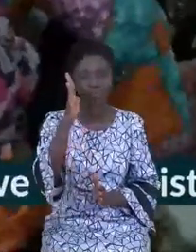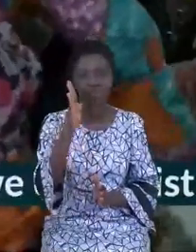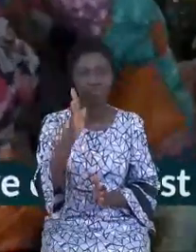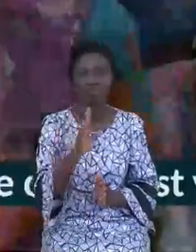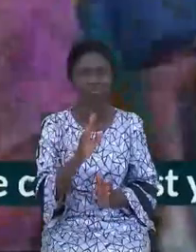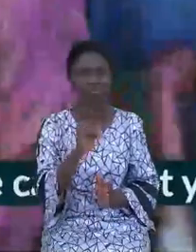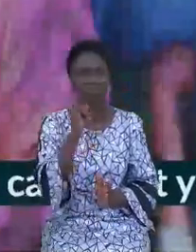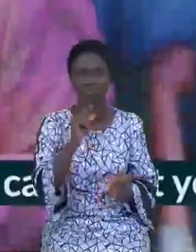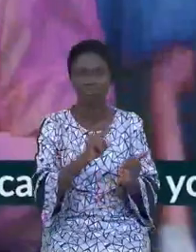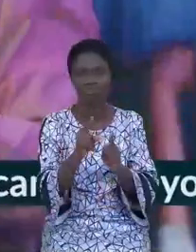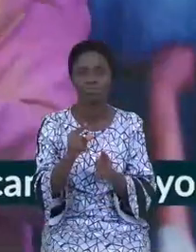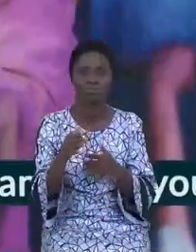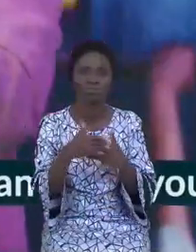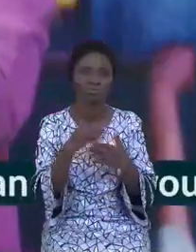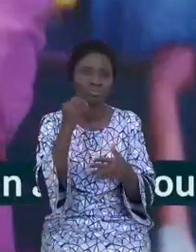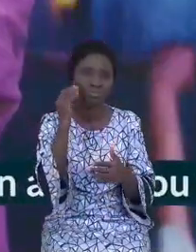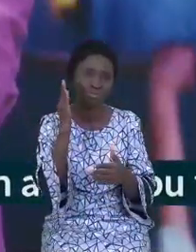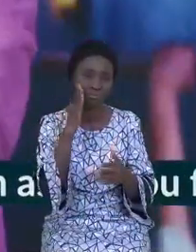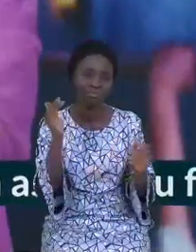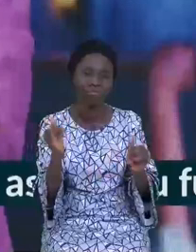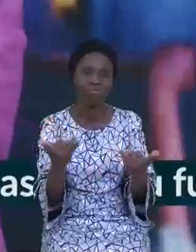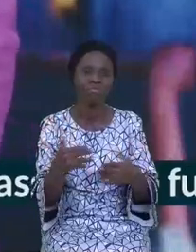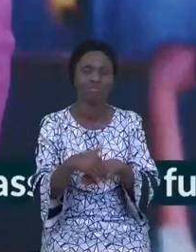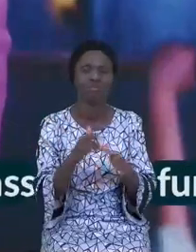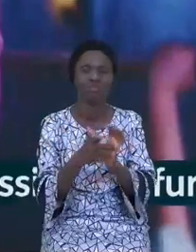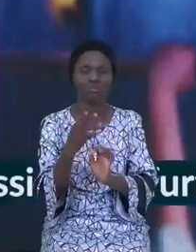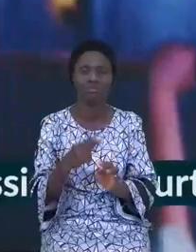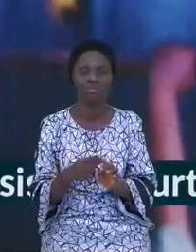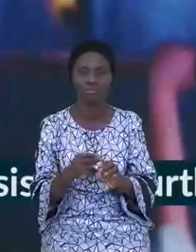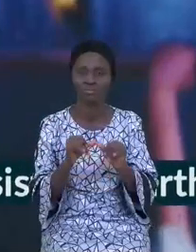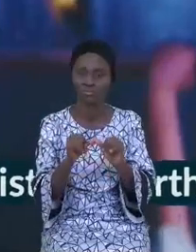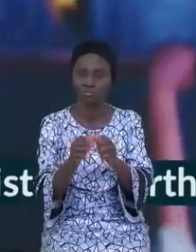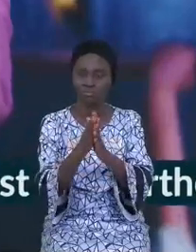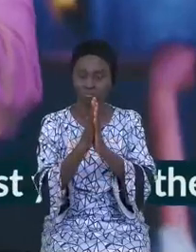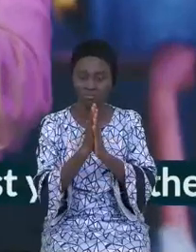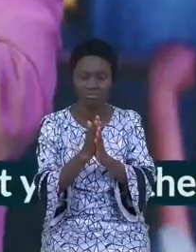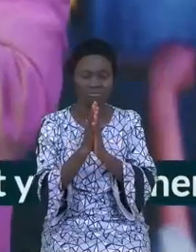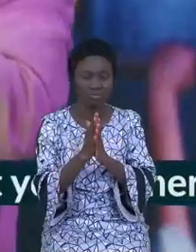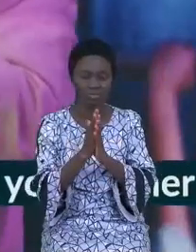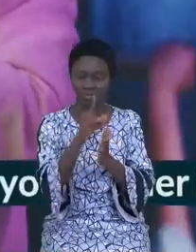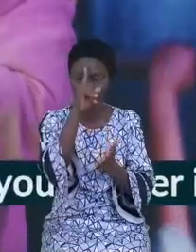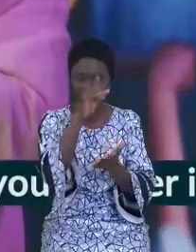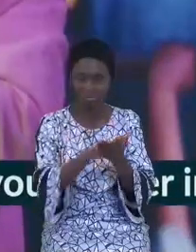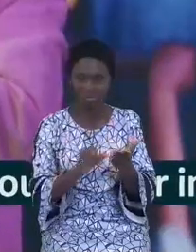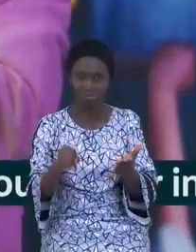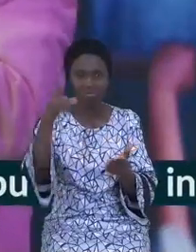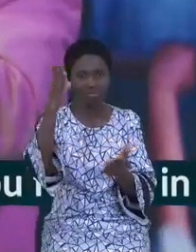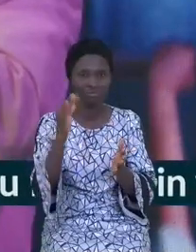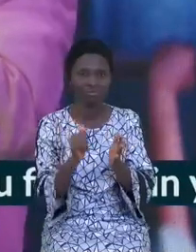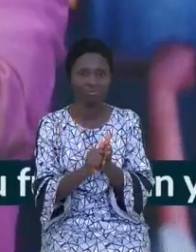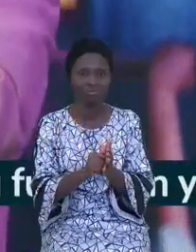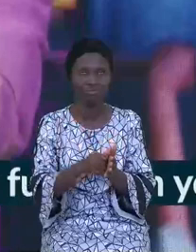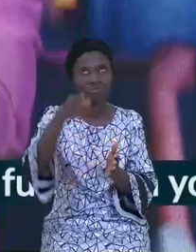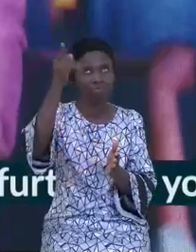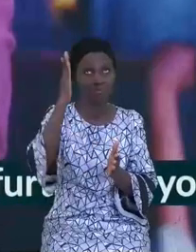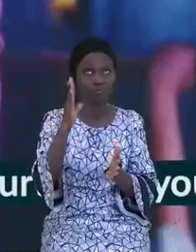nom de Jésus. Je crois que tu pries. Prie et crois en Dieu, que le Dieu du ciel, le